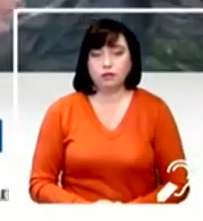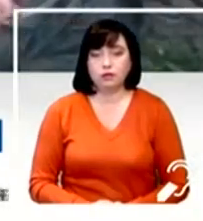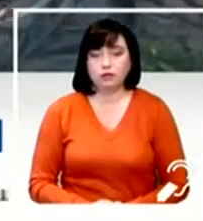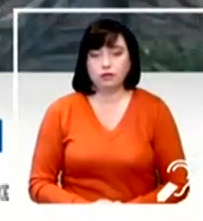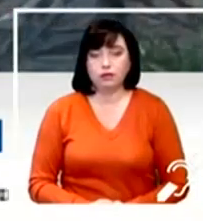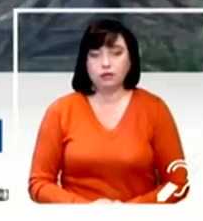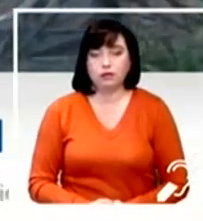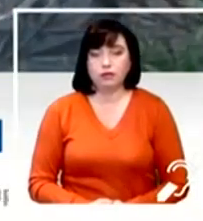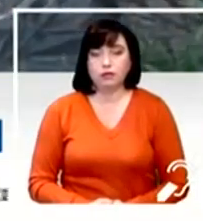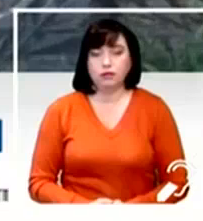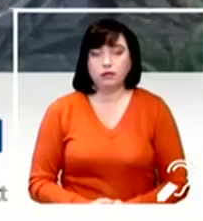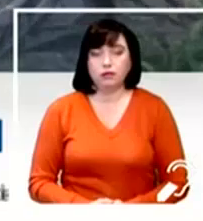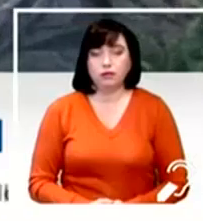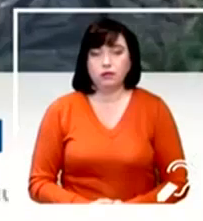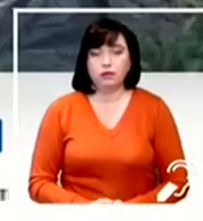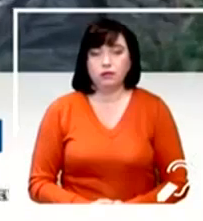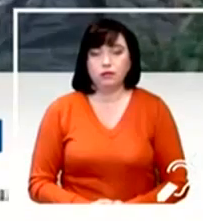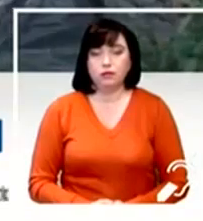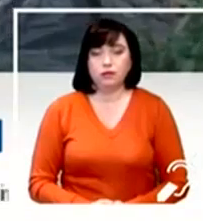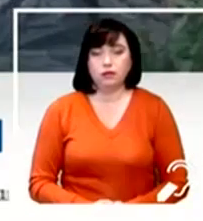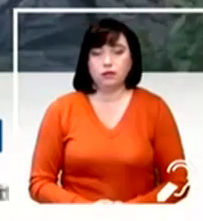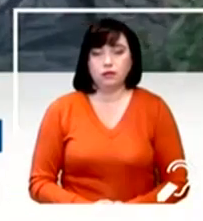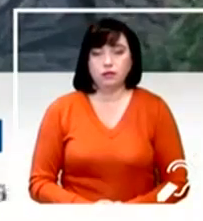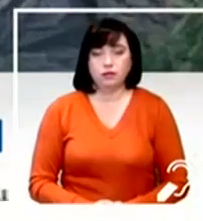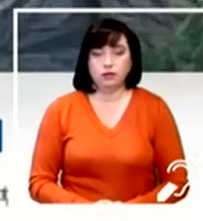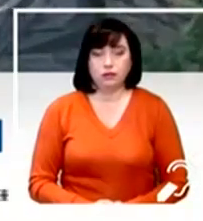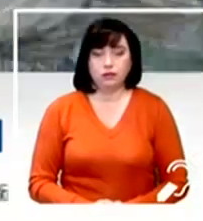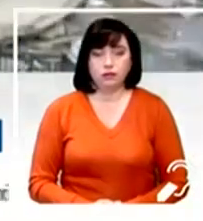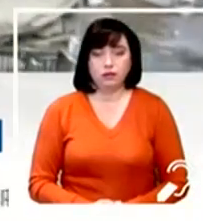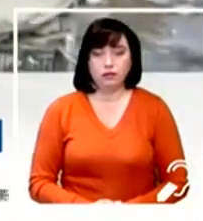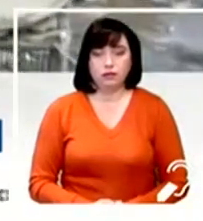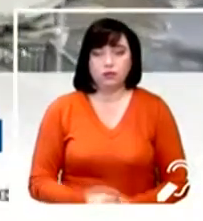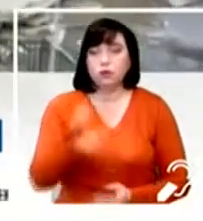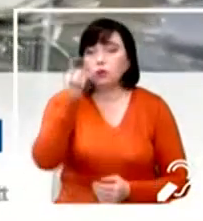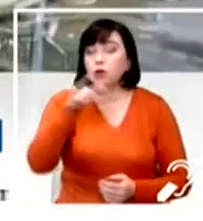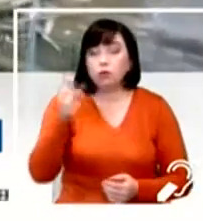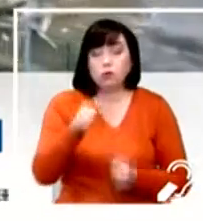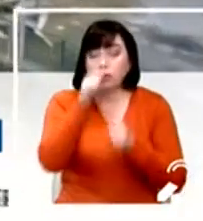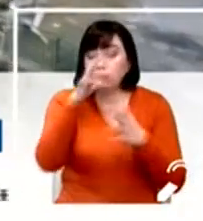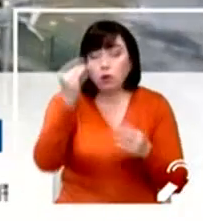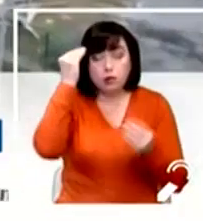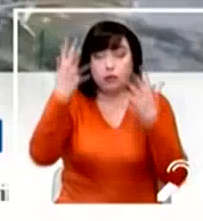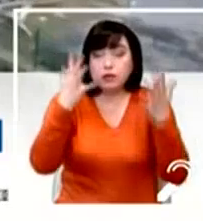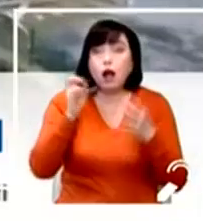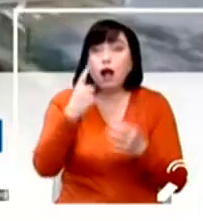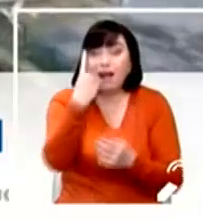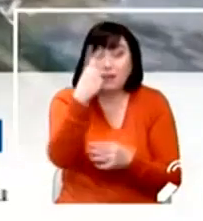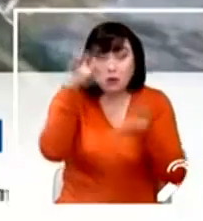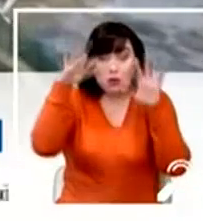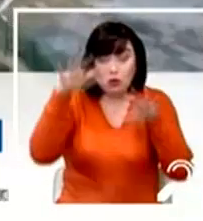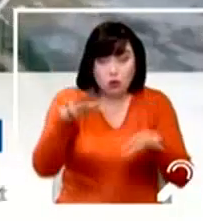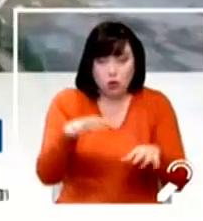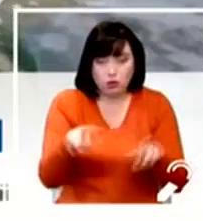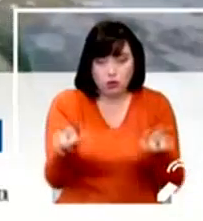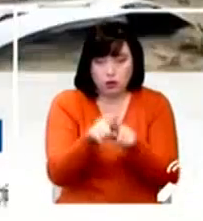saliti sopra la strada perché avevamo mettere il parcheggio, ma non ci siamo riusciti perché c'era pieno invaso di roba in fango. Oamenii nu își pot imagina cum o ploaie torențială